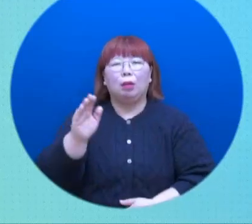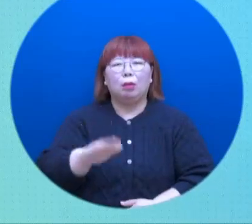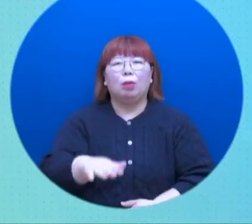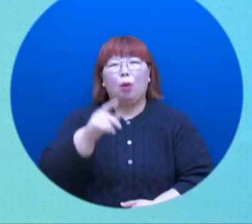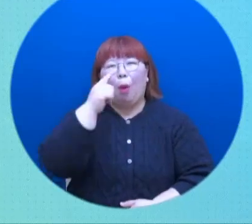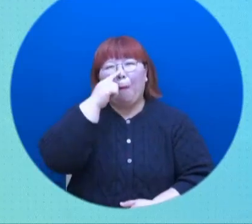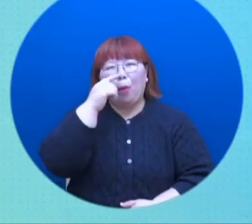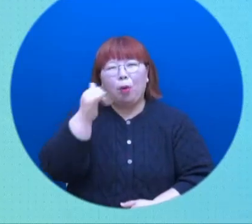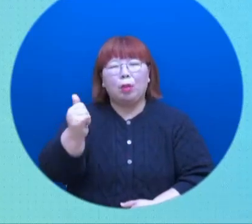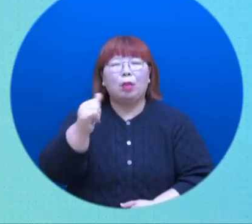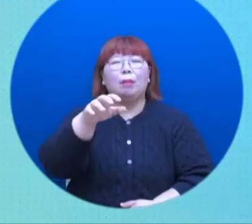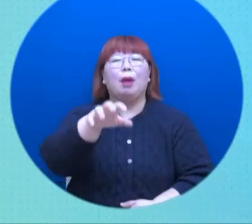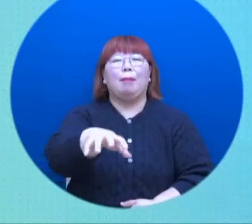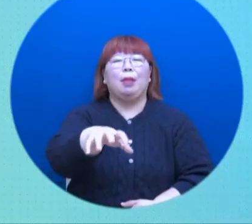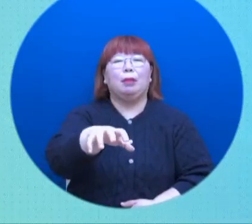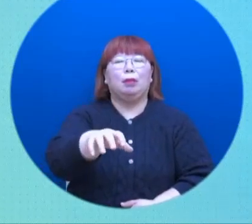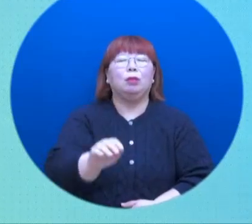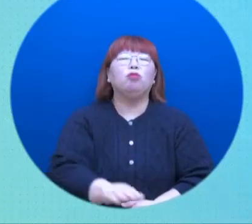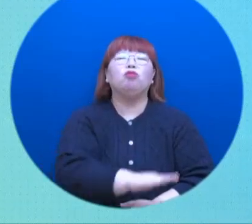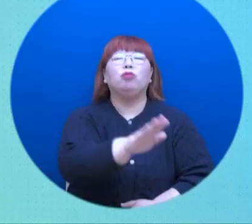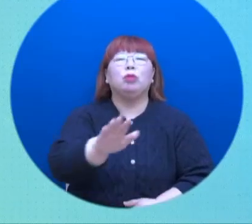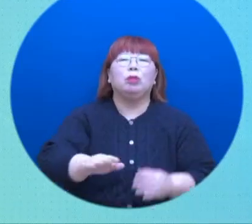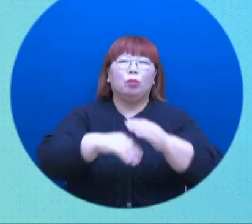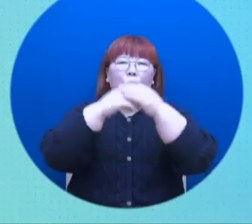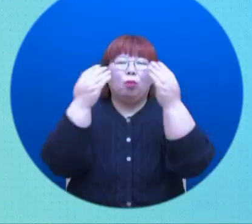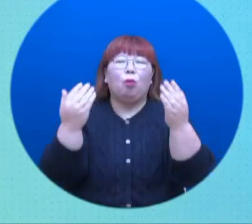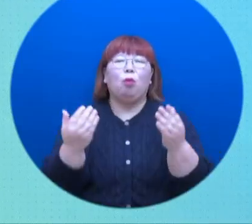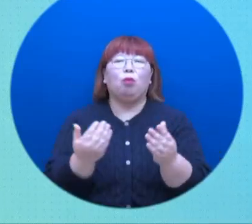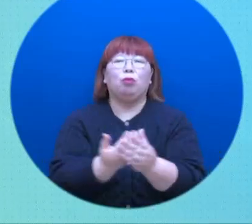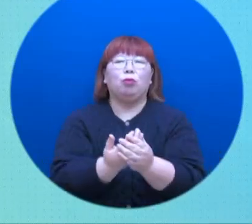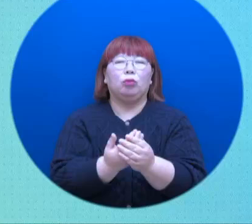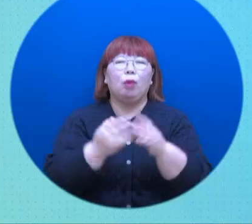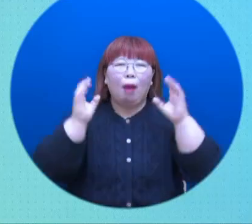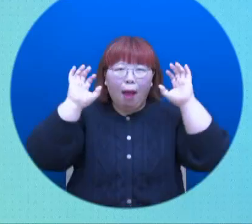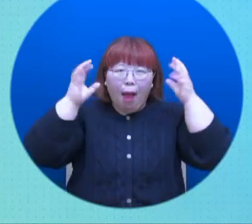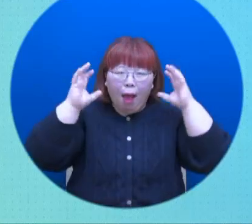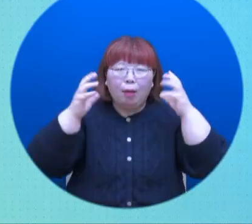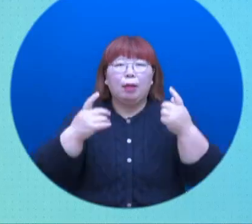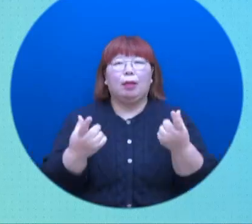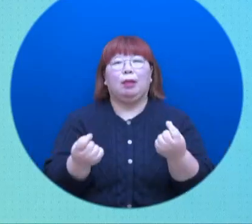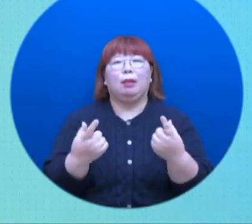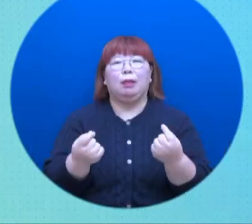앞에서는 우리는 모두 어린아이 같습니다.